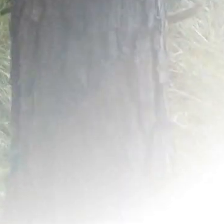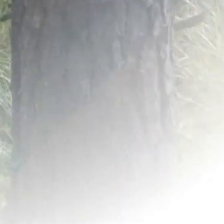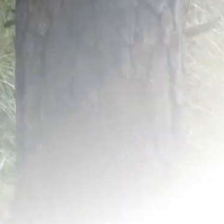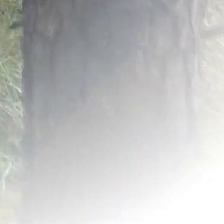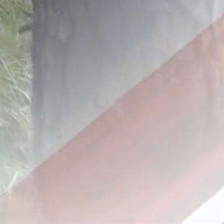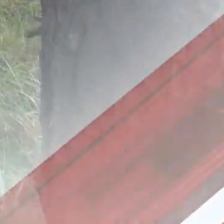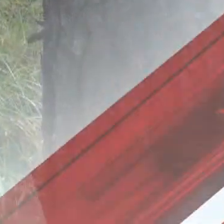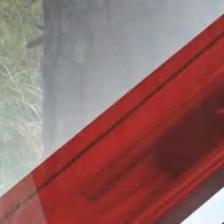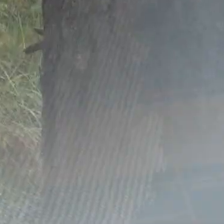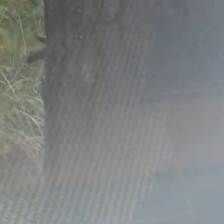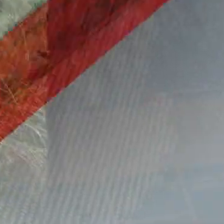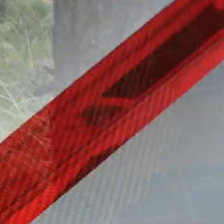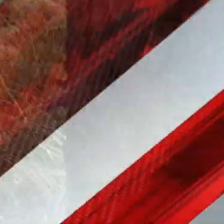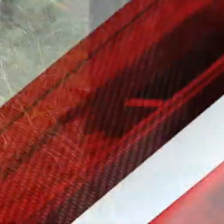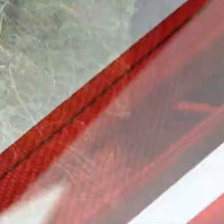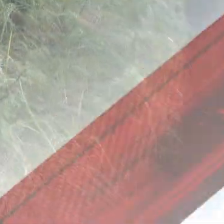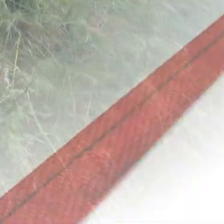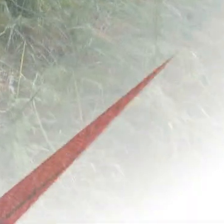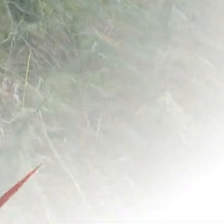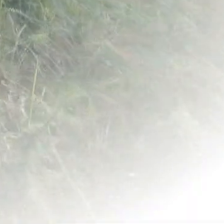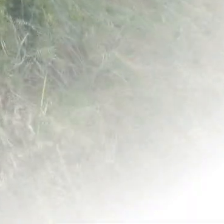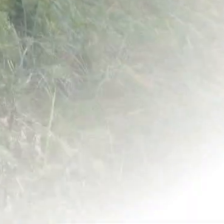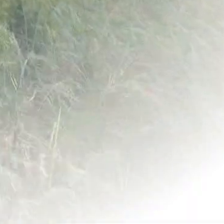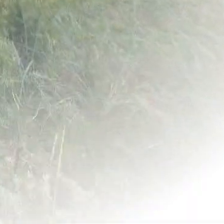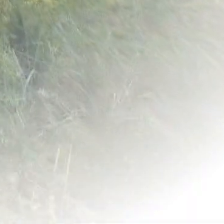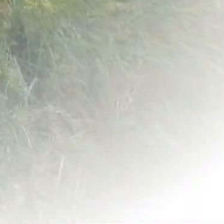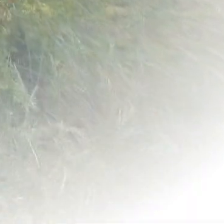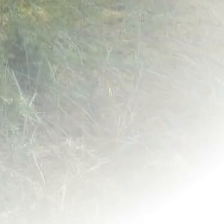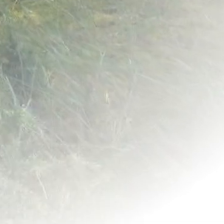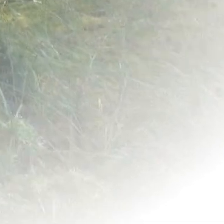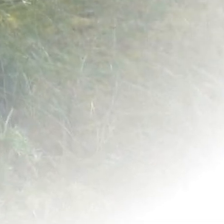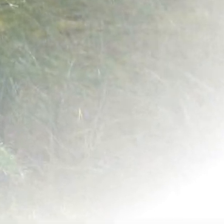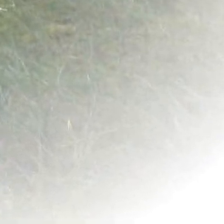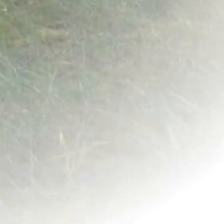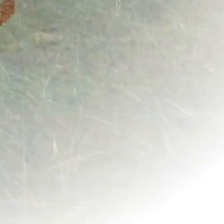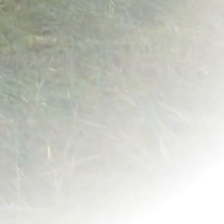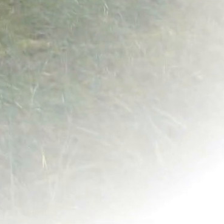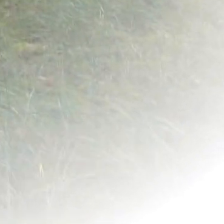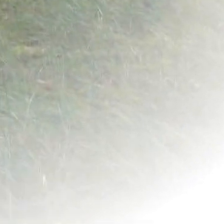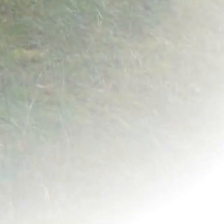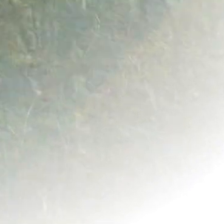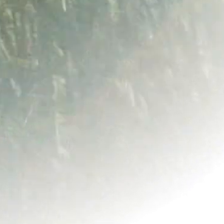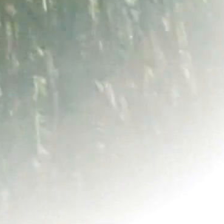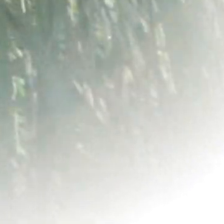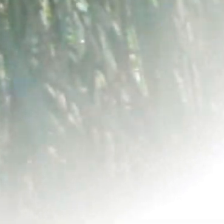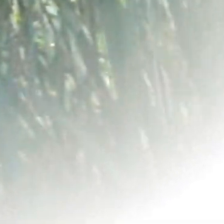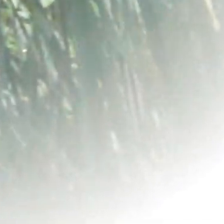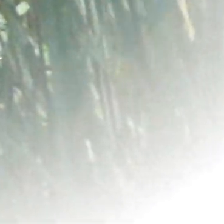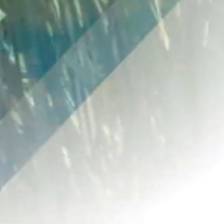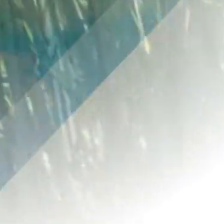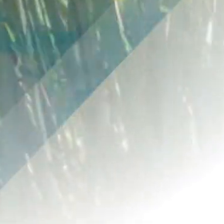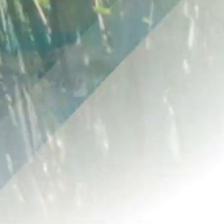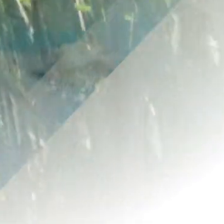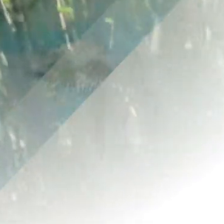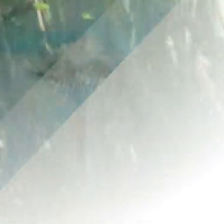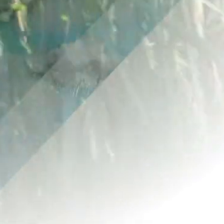пачнецца 21 дзень месяцовага цыклу. Пятніца будзе днём кармічных зваротаў. Самы час падумаць пра сутнасць свайго